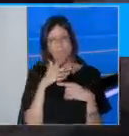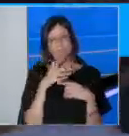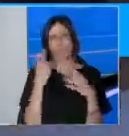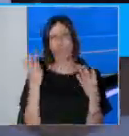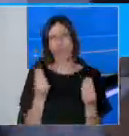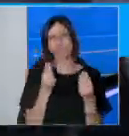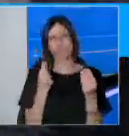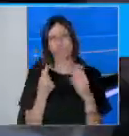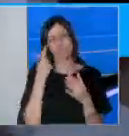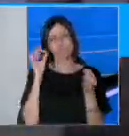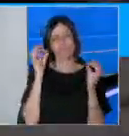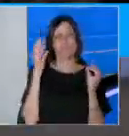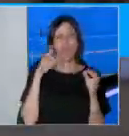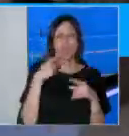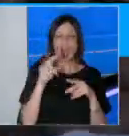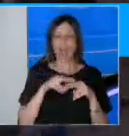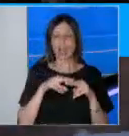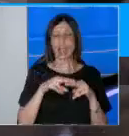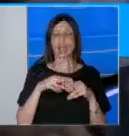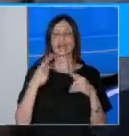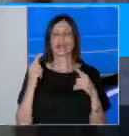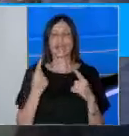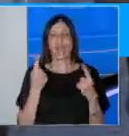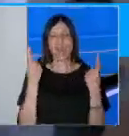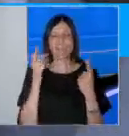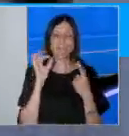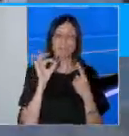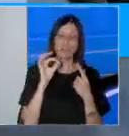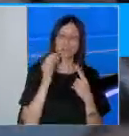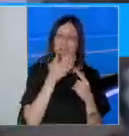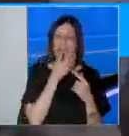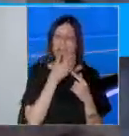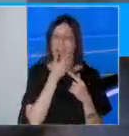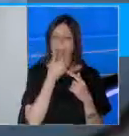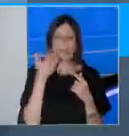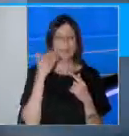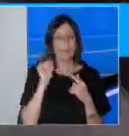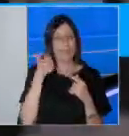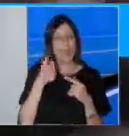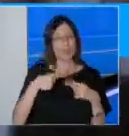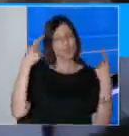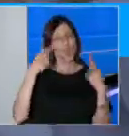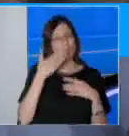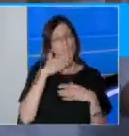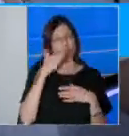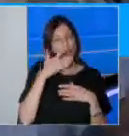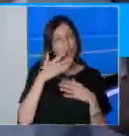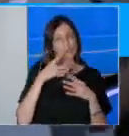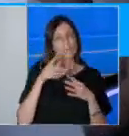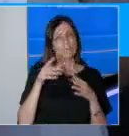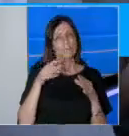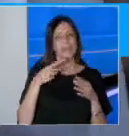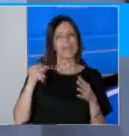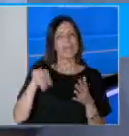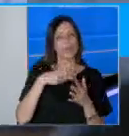חריגים, ולאחר כן רצף אירועים של הרמדאן, ומחר יום ירושלים, ריקוד הדגלים, וכרגע משטרת מחוז ירושלים,